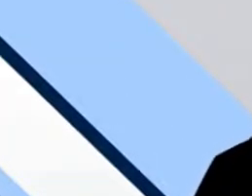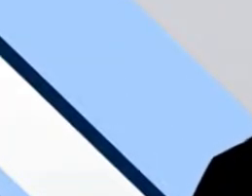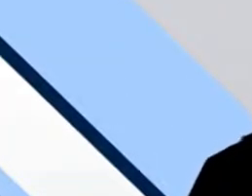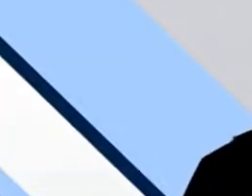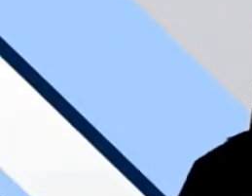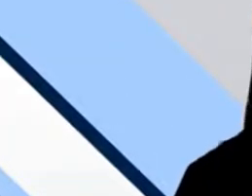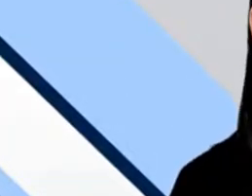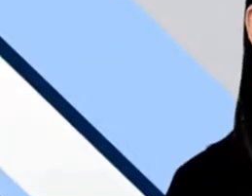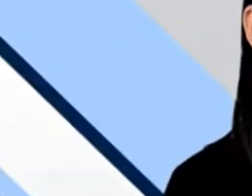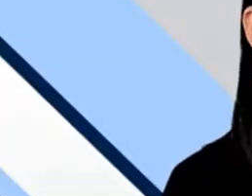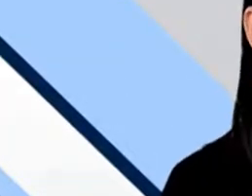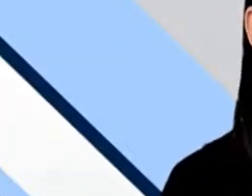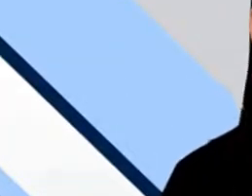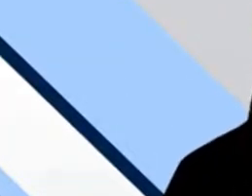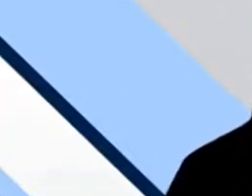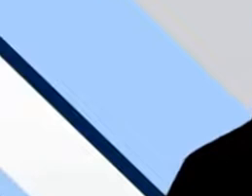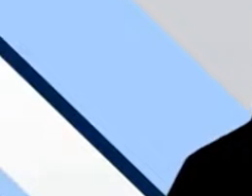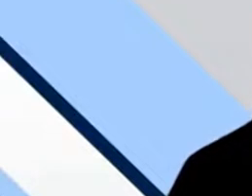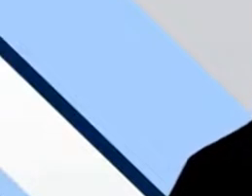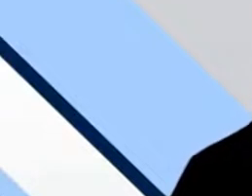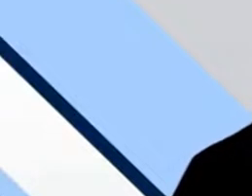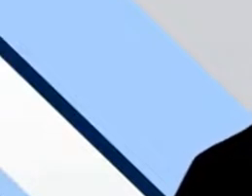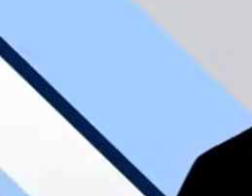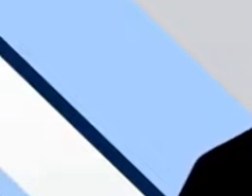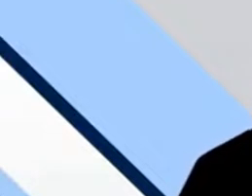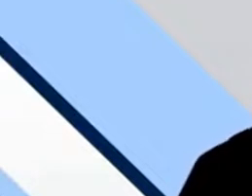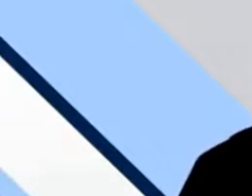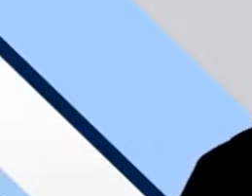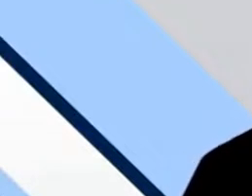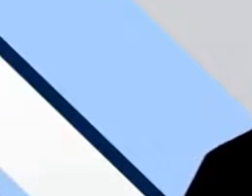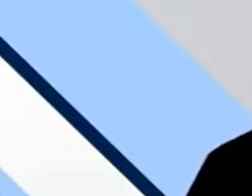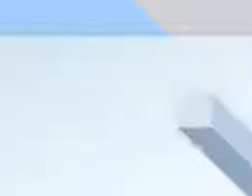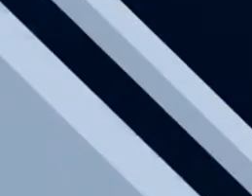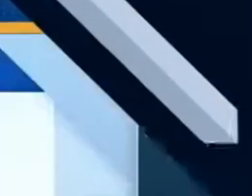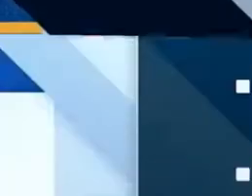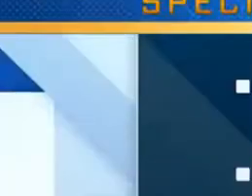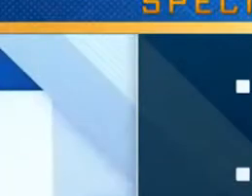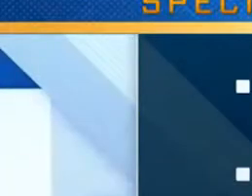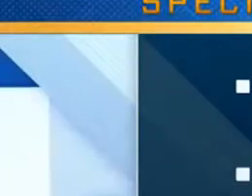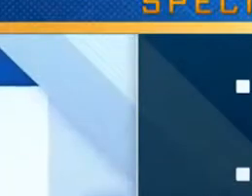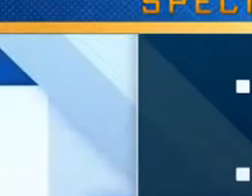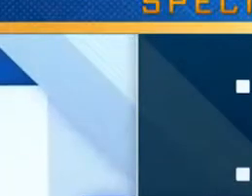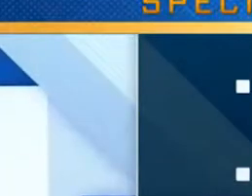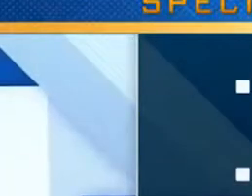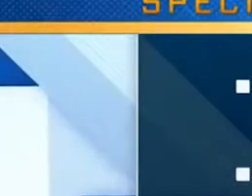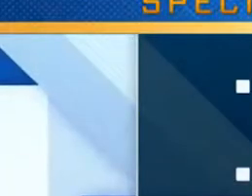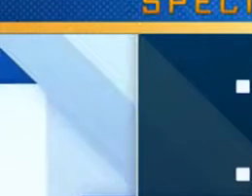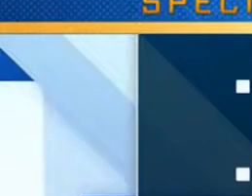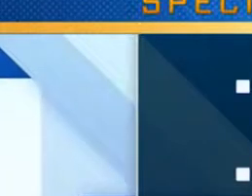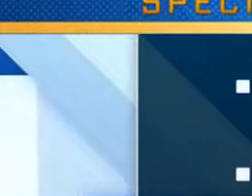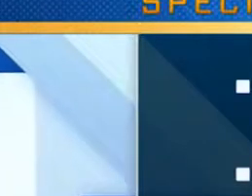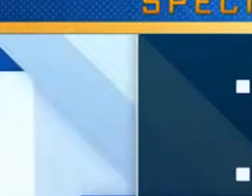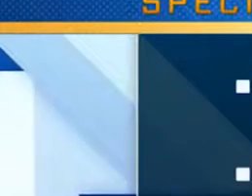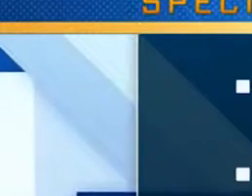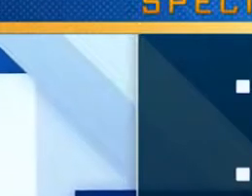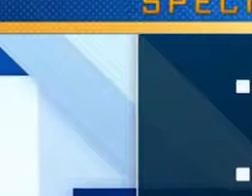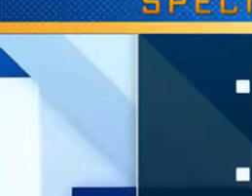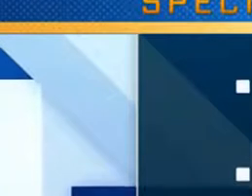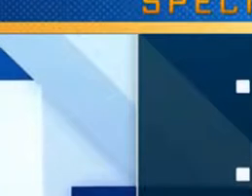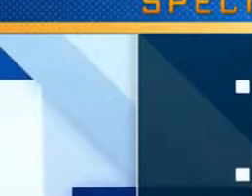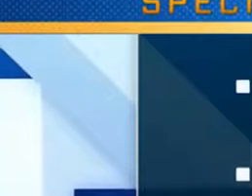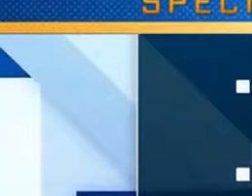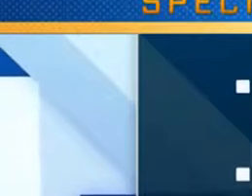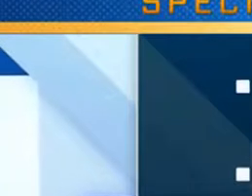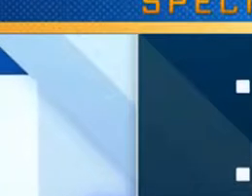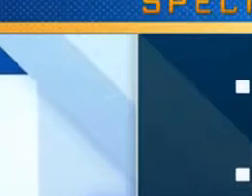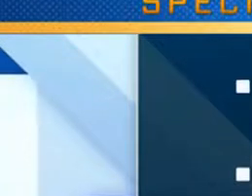academics, meron din tayong mga special programs gaya ng All is Wellness Breathing